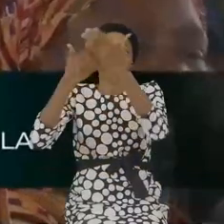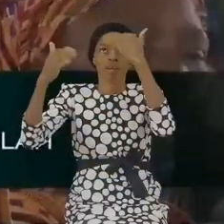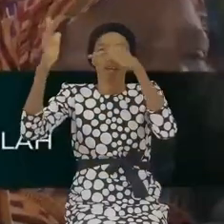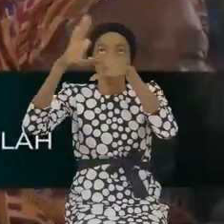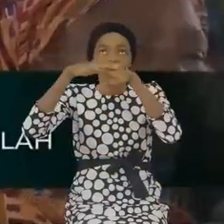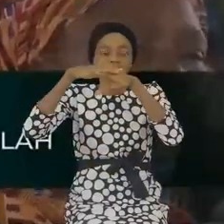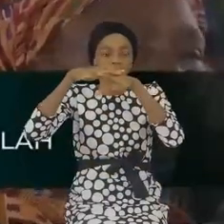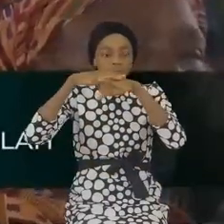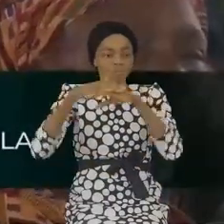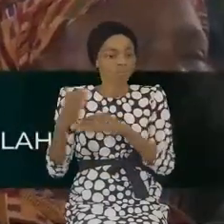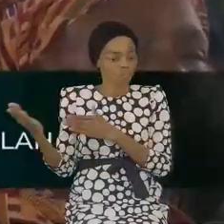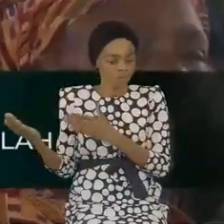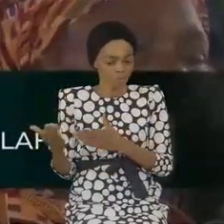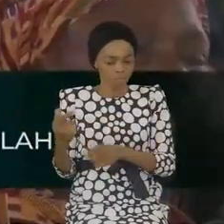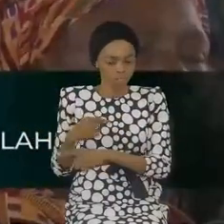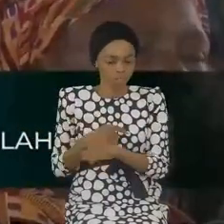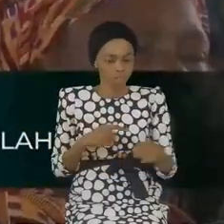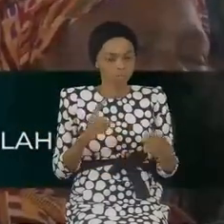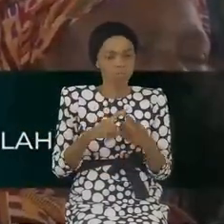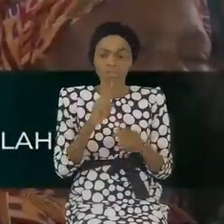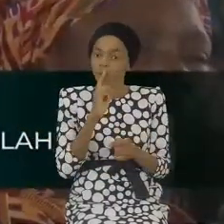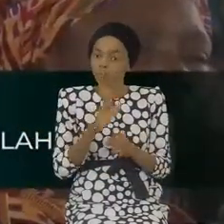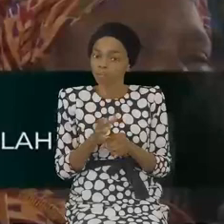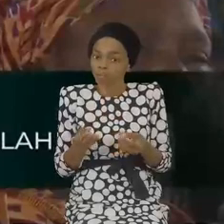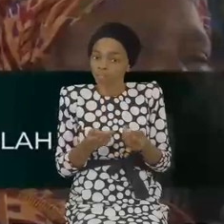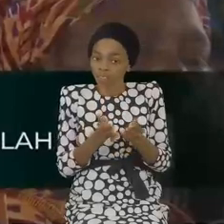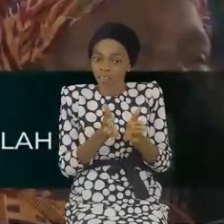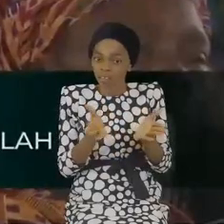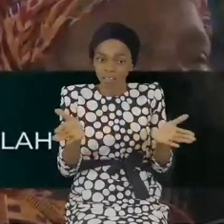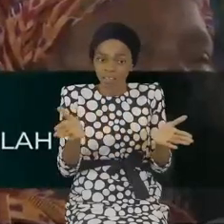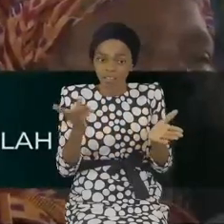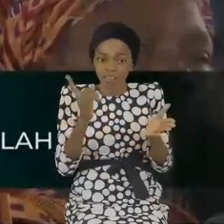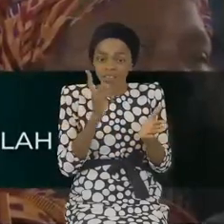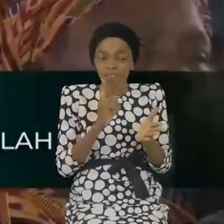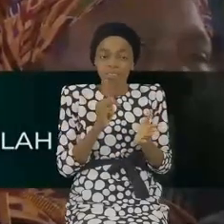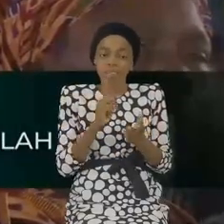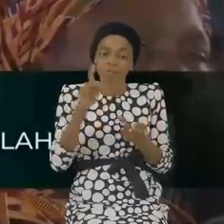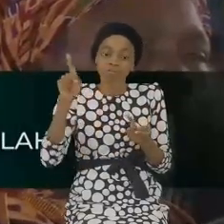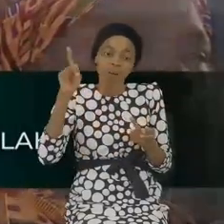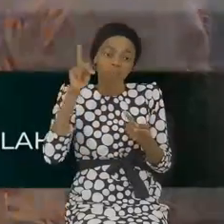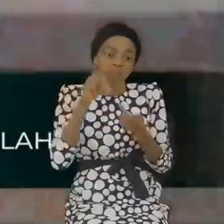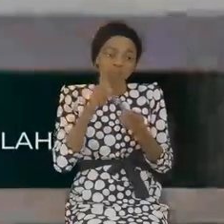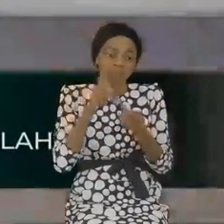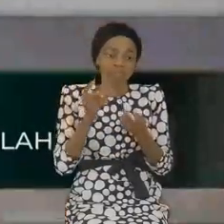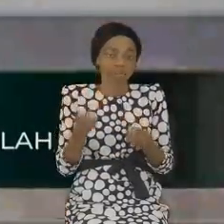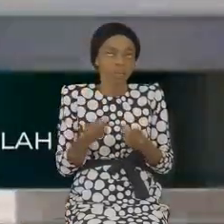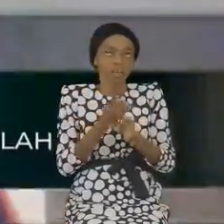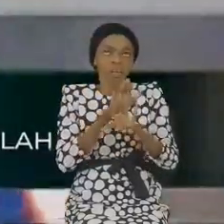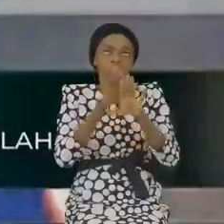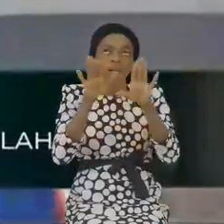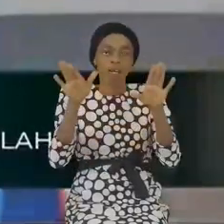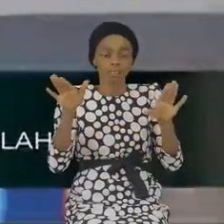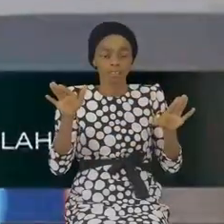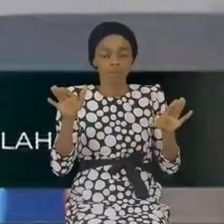conduire purifiés à Bula, la terre promise au pays de délices. Deutéronome chapitre